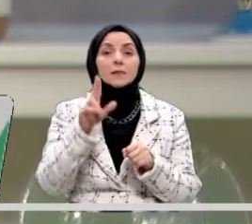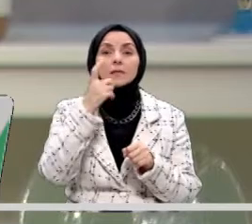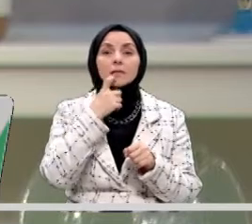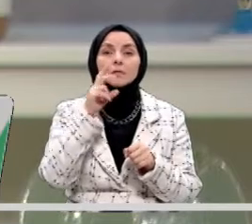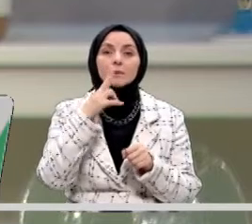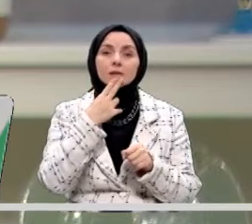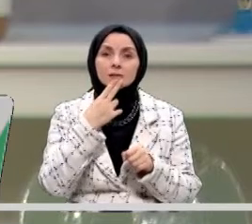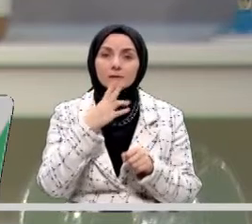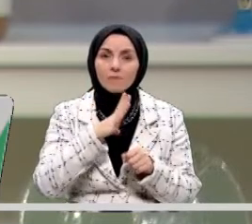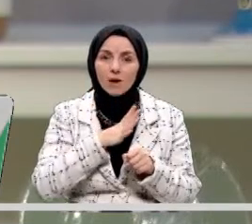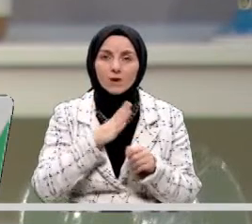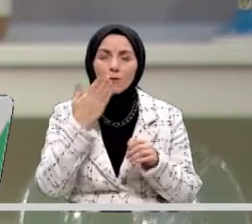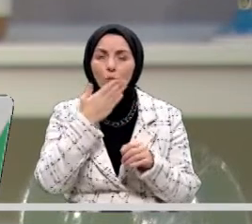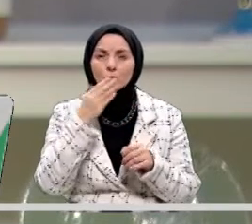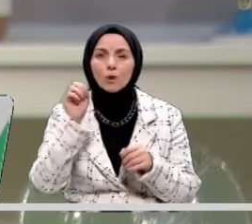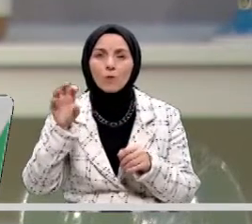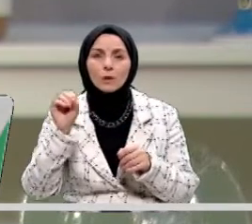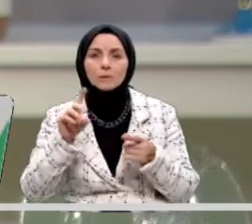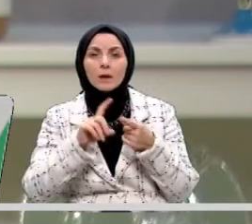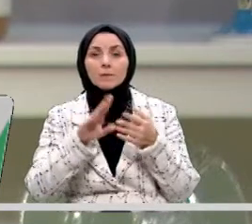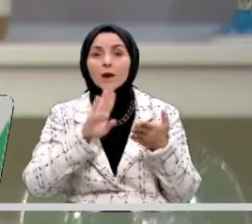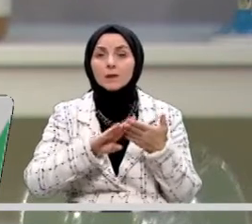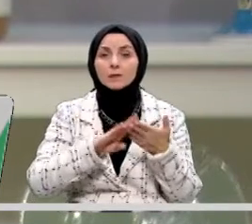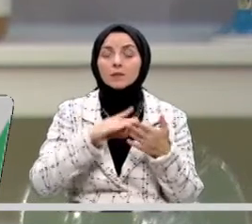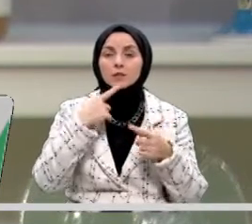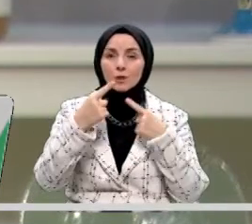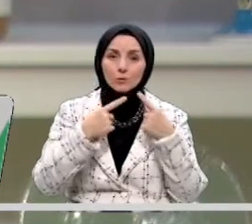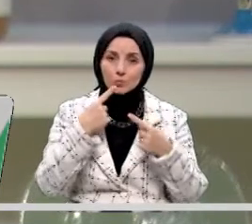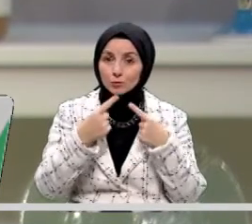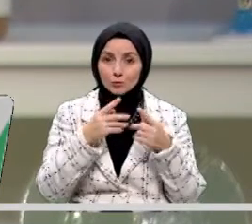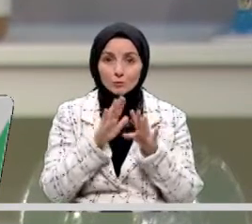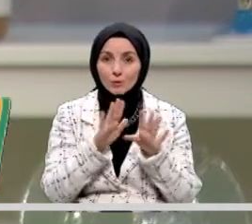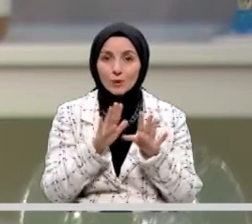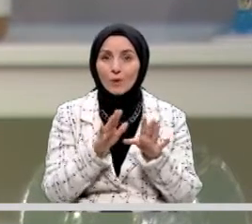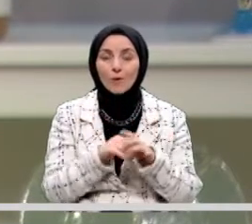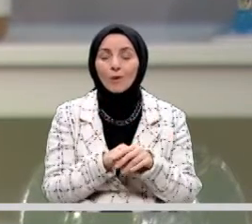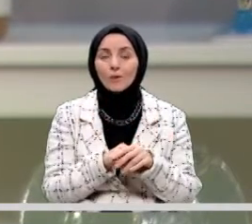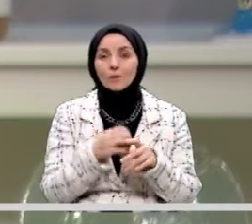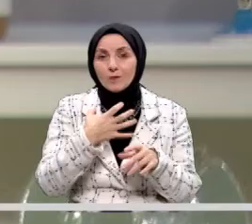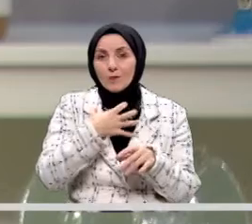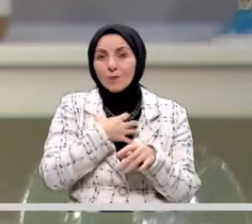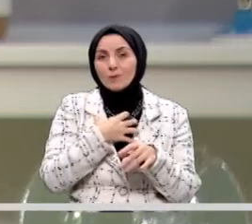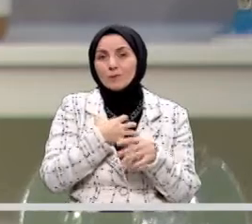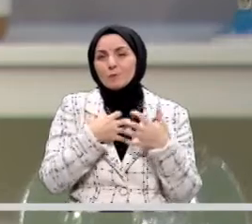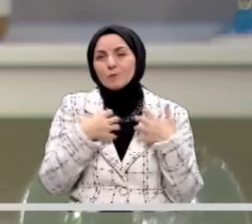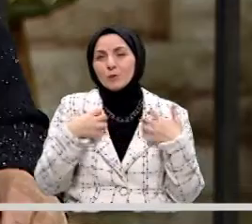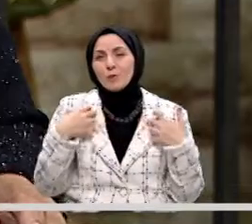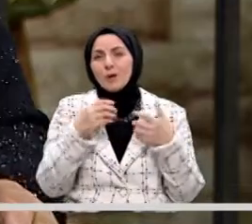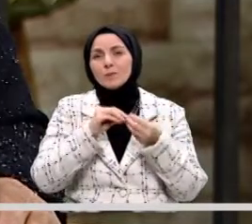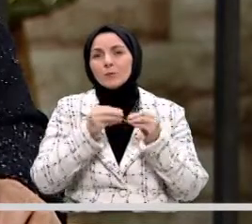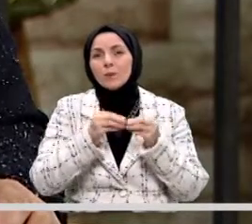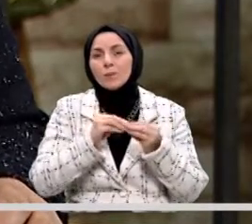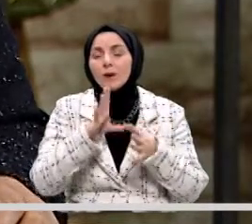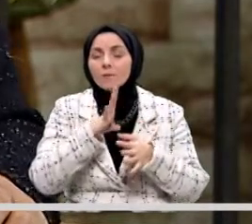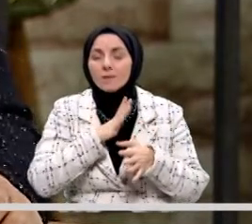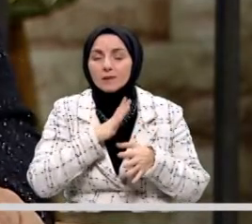öğretmenleriyle ve arkadaşları ile konuşmuyor Özgüven eksikliği var bir tanımlama yine yapmışız hocam bilmiyorum ne kadar bizi öyle Efe Beyler olarak ne